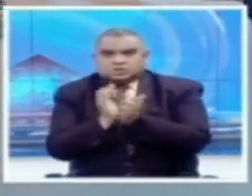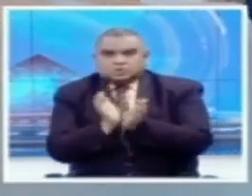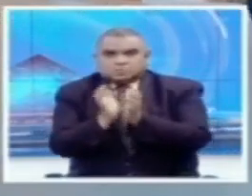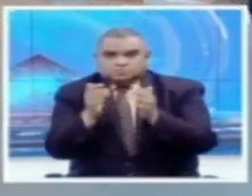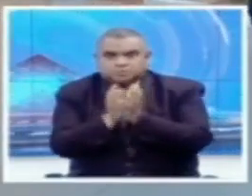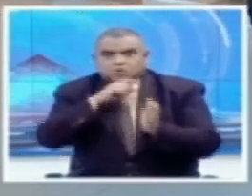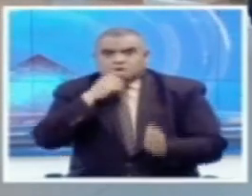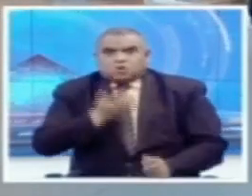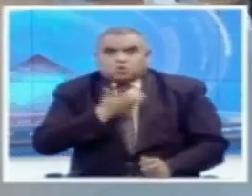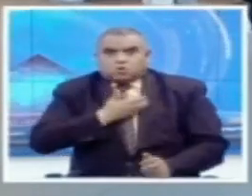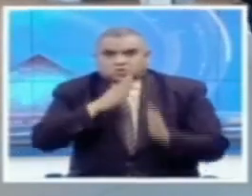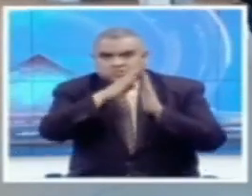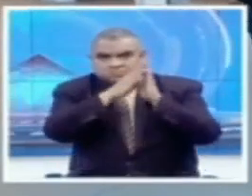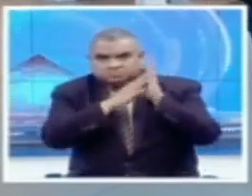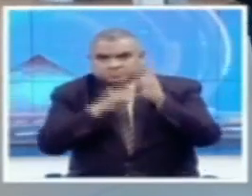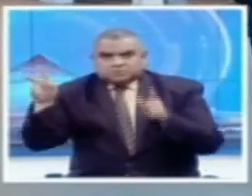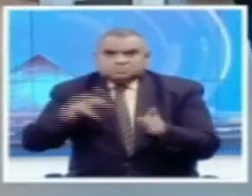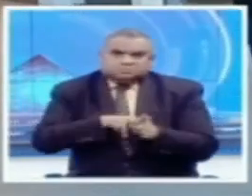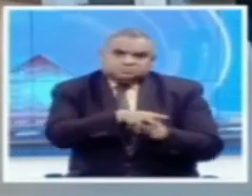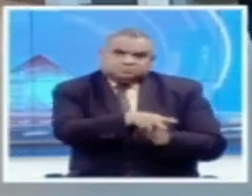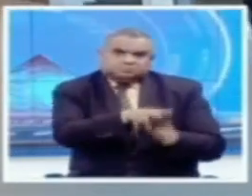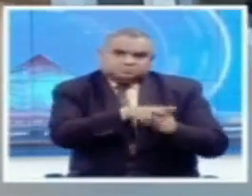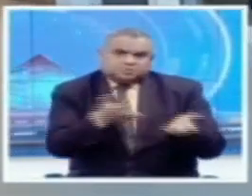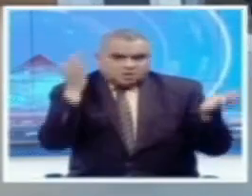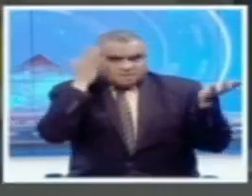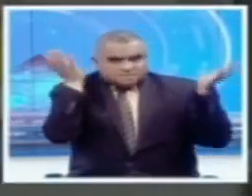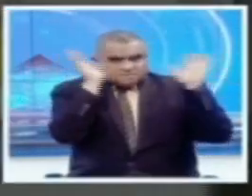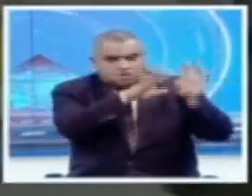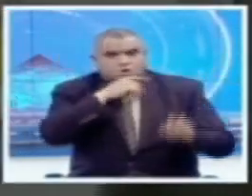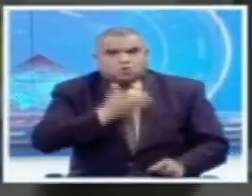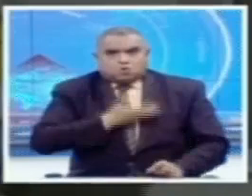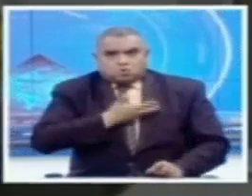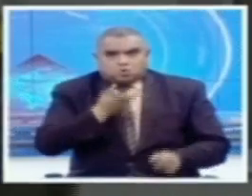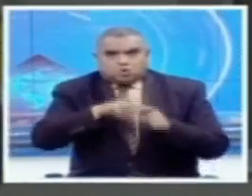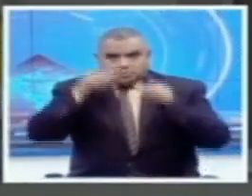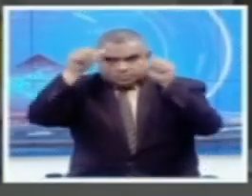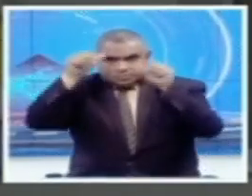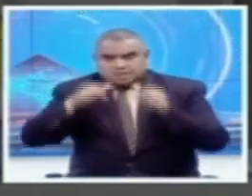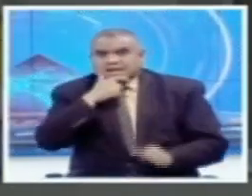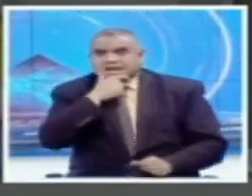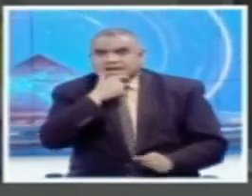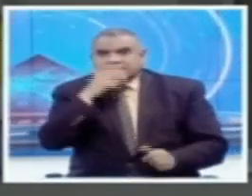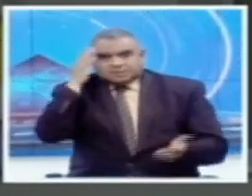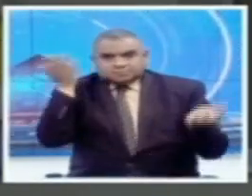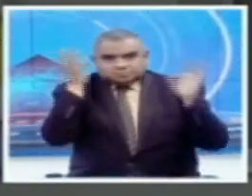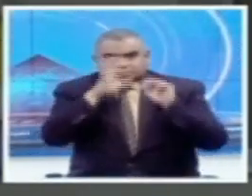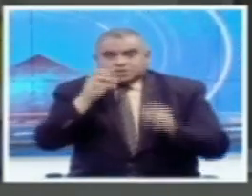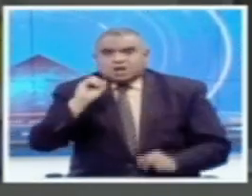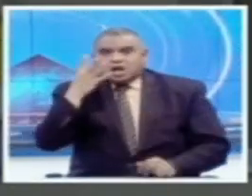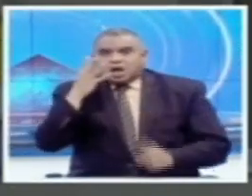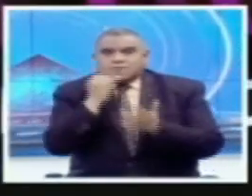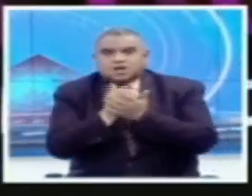و21 كيانا روسيا لقائمة العقوبات المفروضة على روسيا. كما أعلنت بريطانيا فرض عقوبات على 14